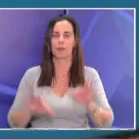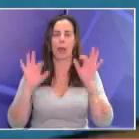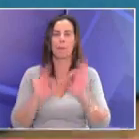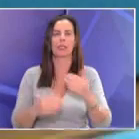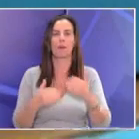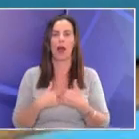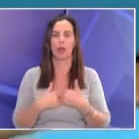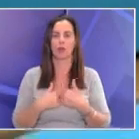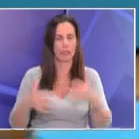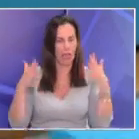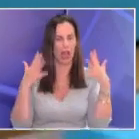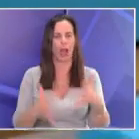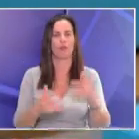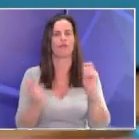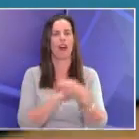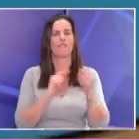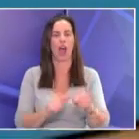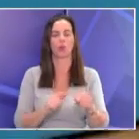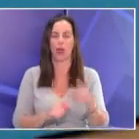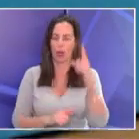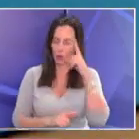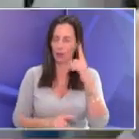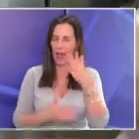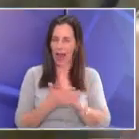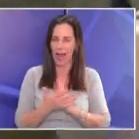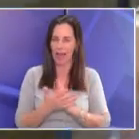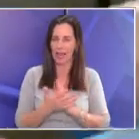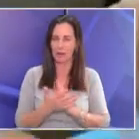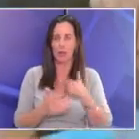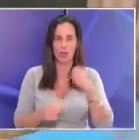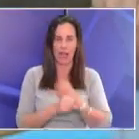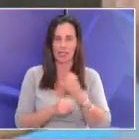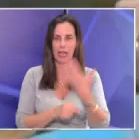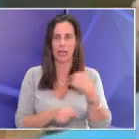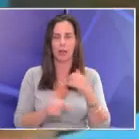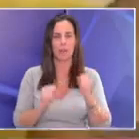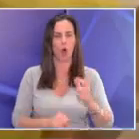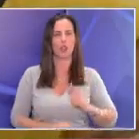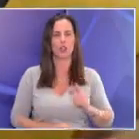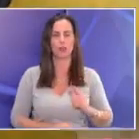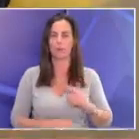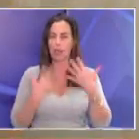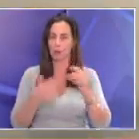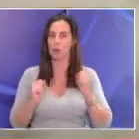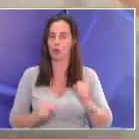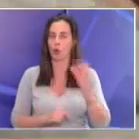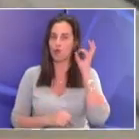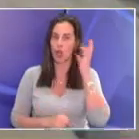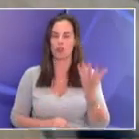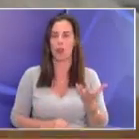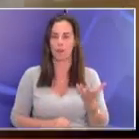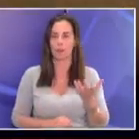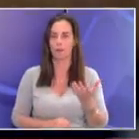ובעצם אנחנו תקפנו את זה והפכנו את זה. אתה יודע, חלק מהמרכזי, מה שהתעסקתי בו היה ביטחון אישי, הסיפור של ביטחון של נשים